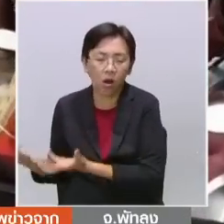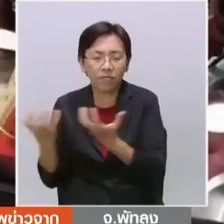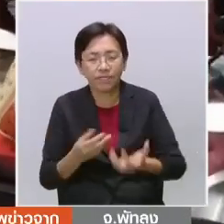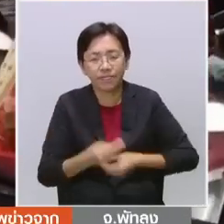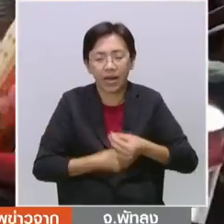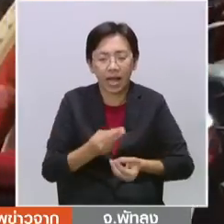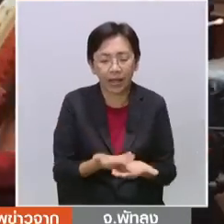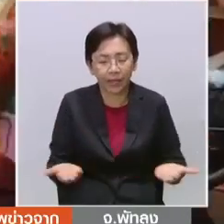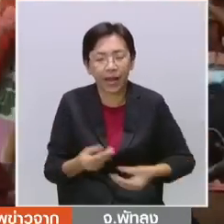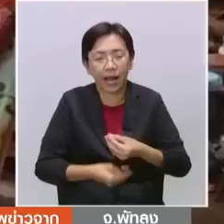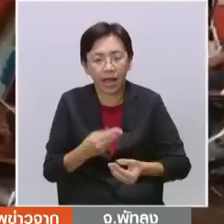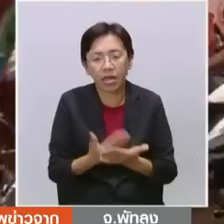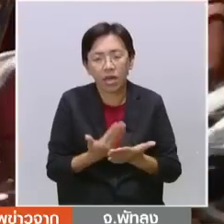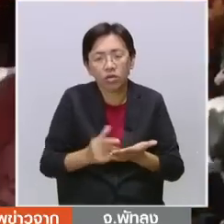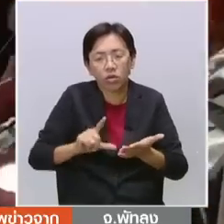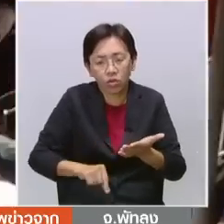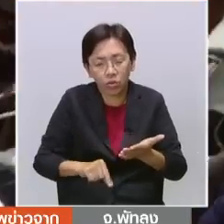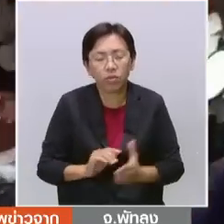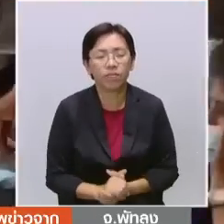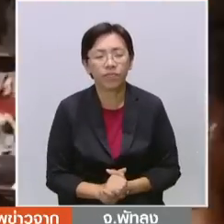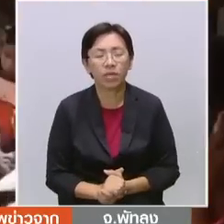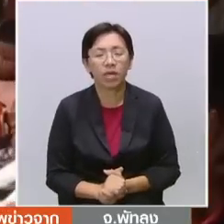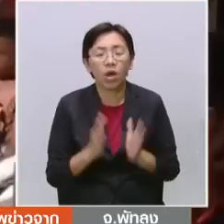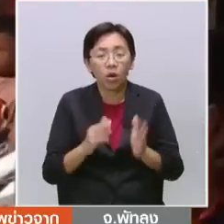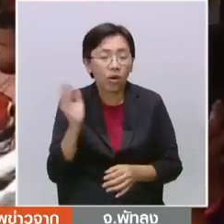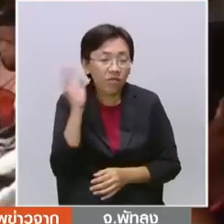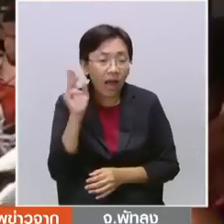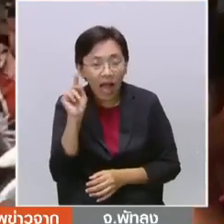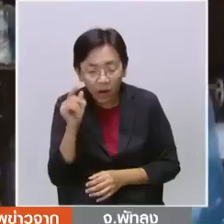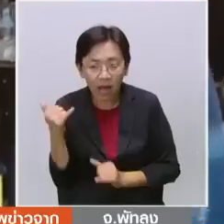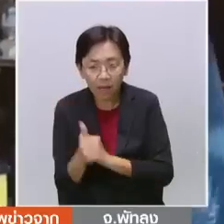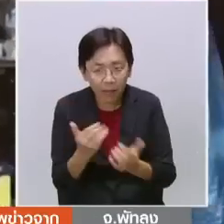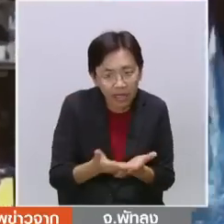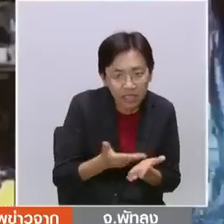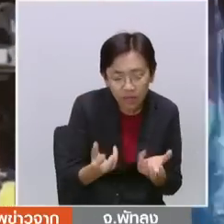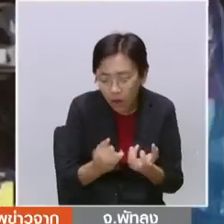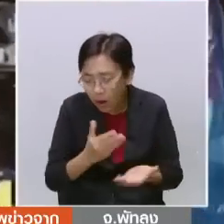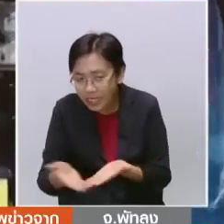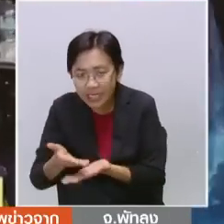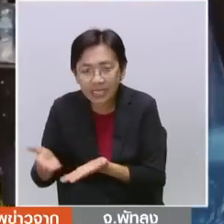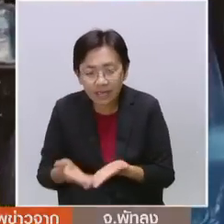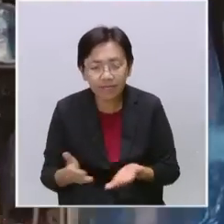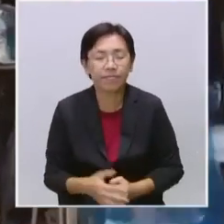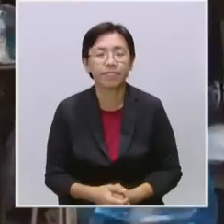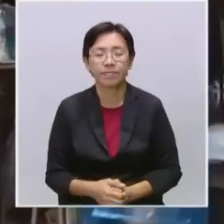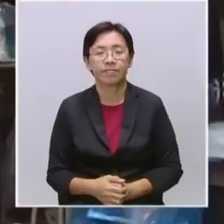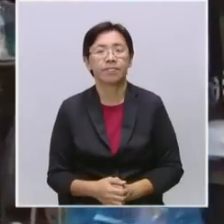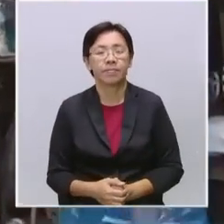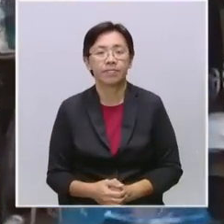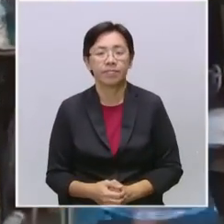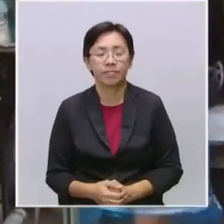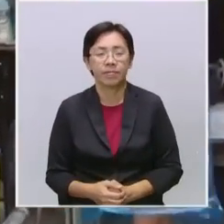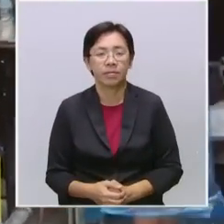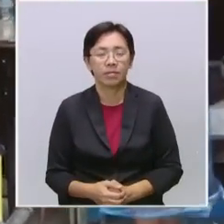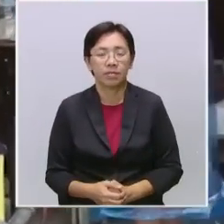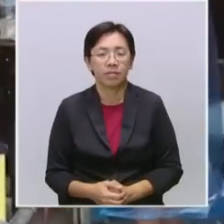ค้ามาวางขายในราคาถูกครับท่ามกลางชาวบ้านที่ทราบข่าวนะครับนี่ก็มาเลือกซื้อสินค้ากันเป็นจำนวนมากเลยครับ